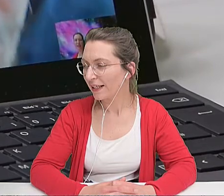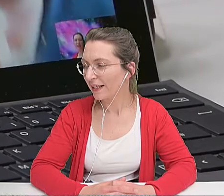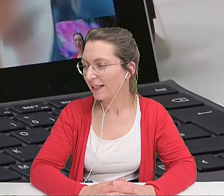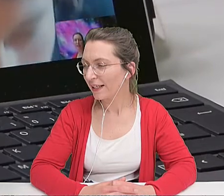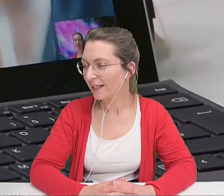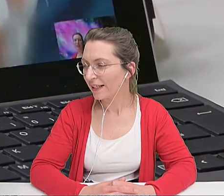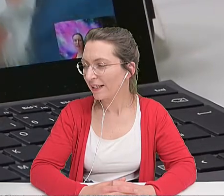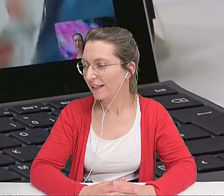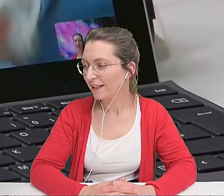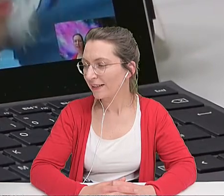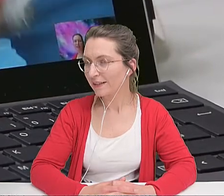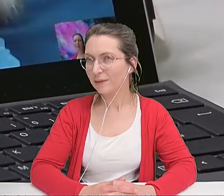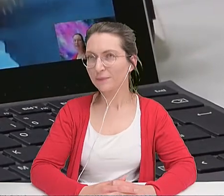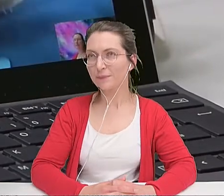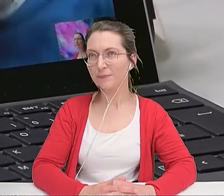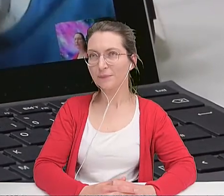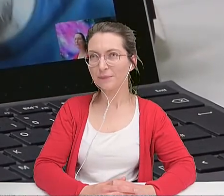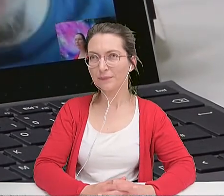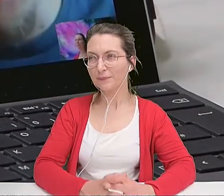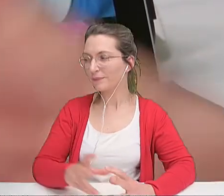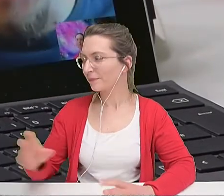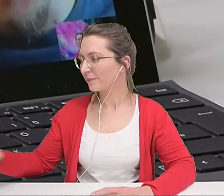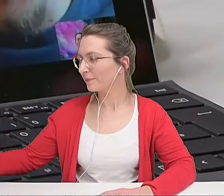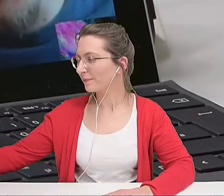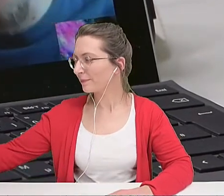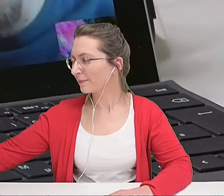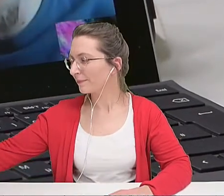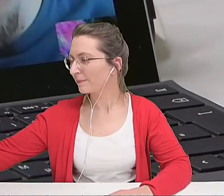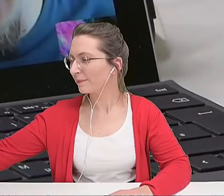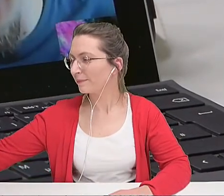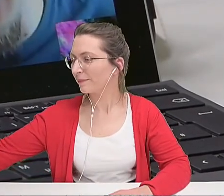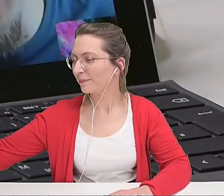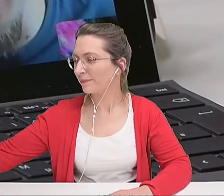Programmieren. Und das war tatsächlich,